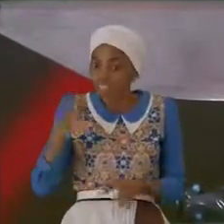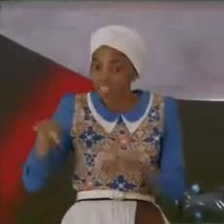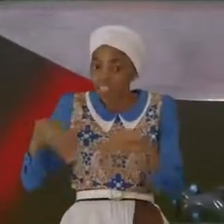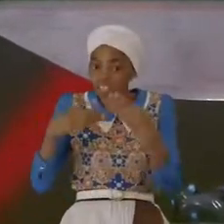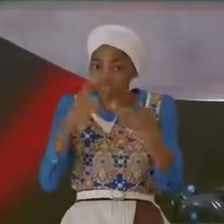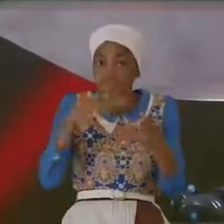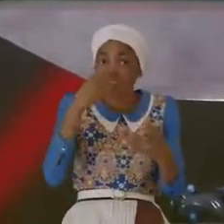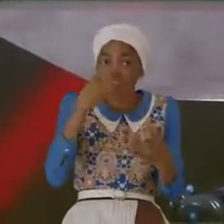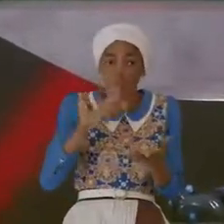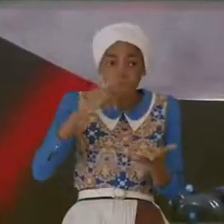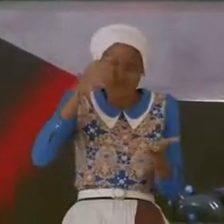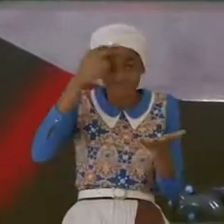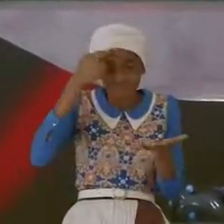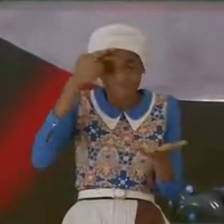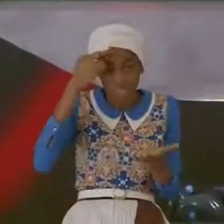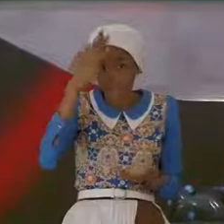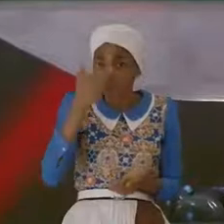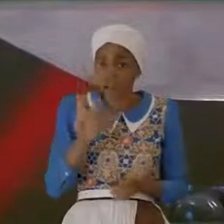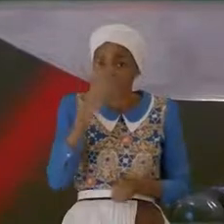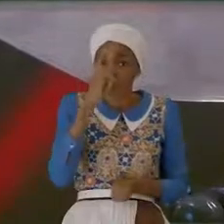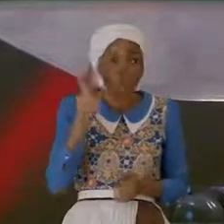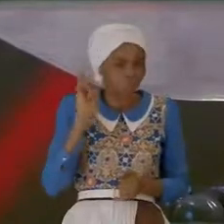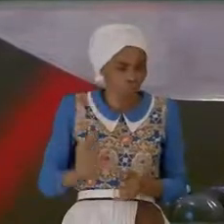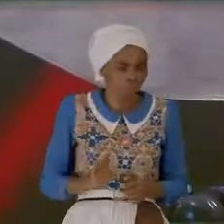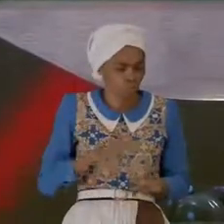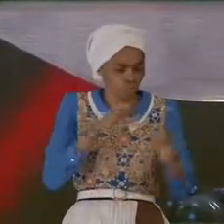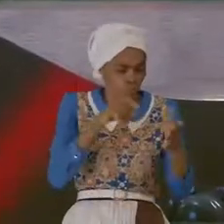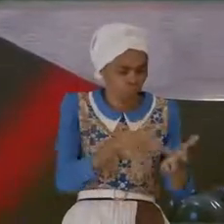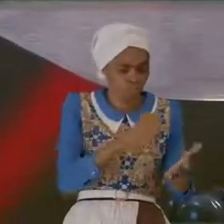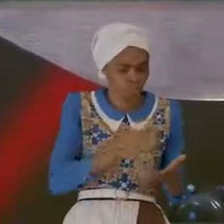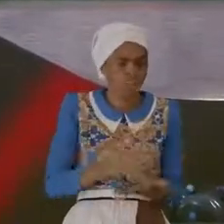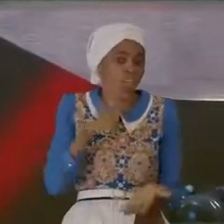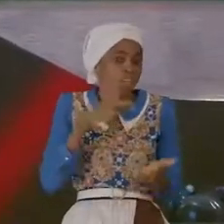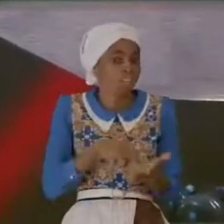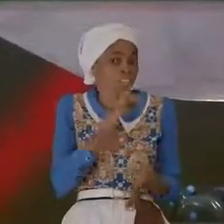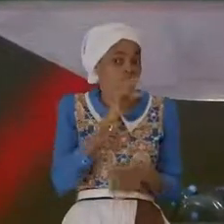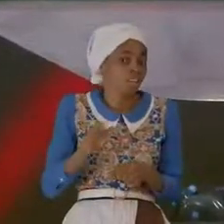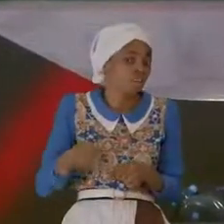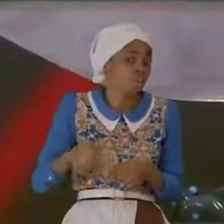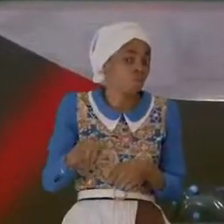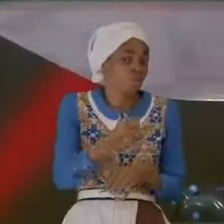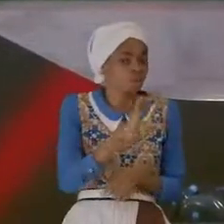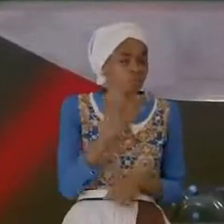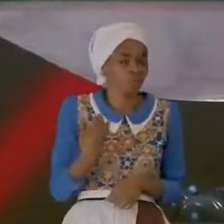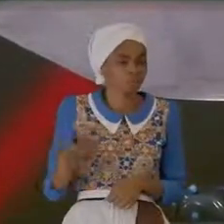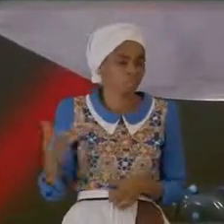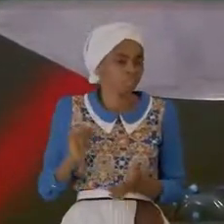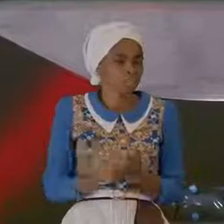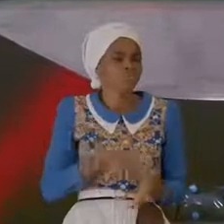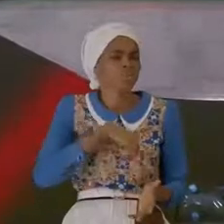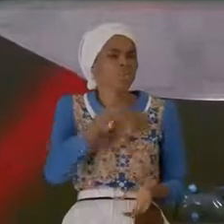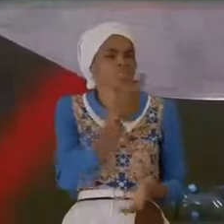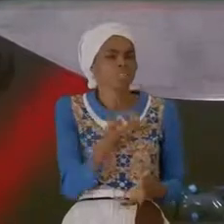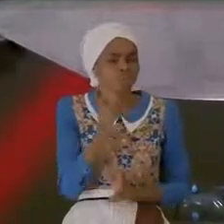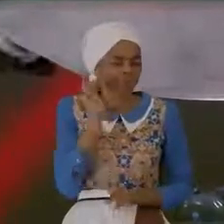pourquoi cela est ce qu'ils font. Pourquoi cela est la chose normale. Alors, c'est